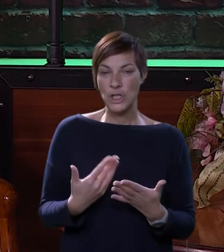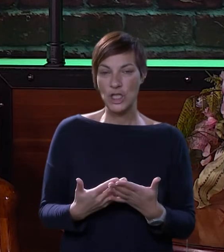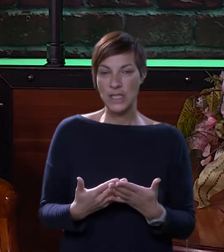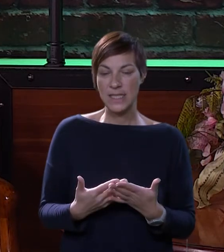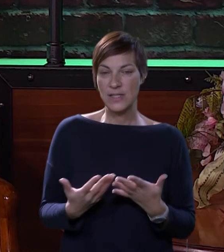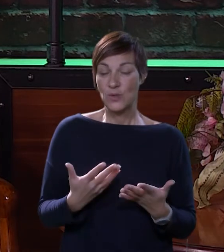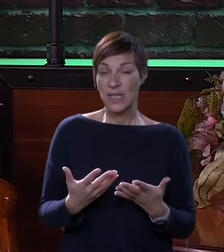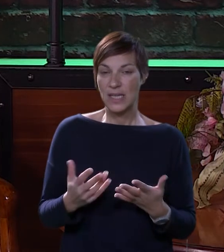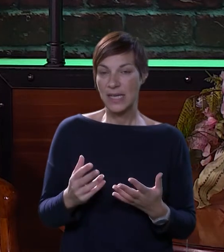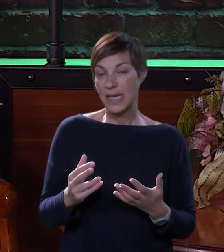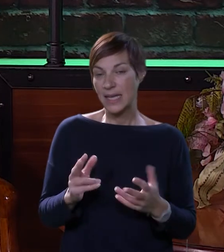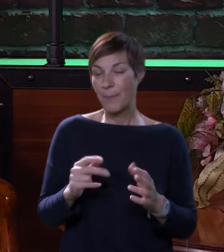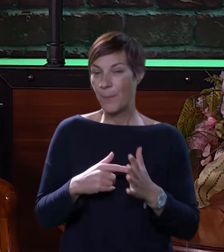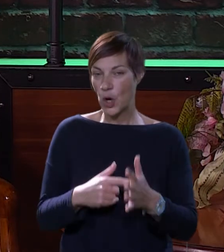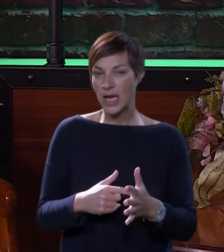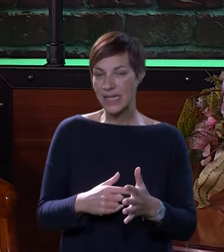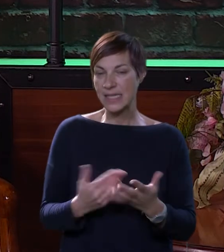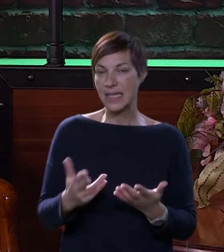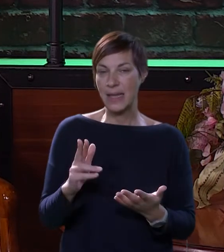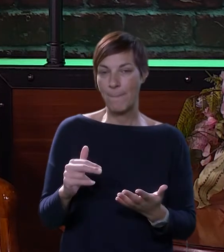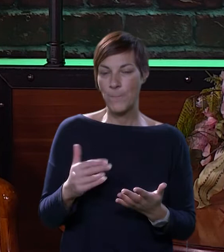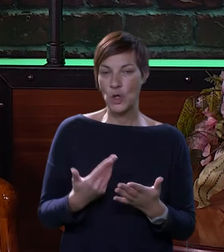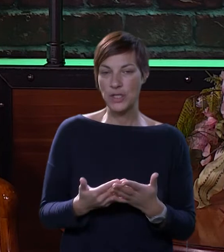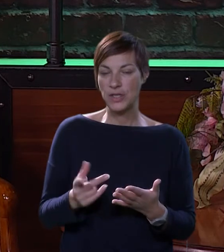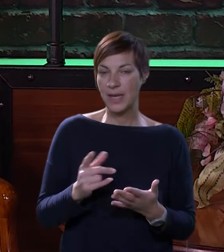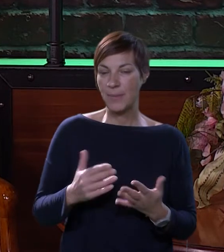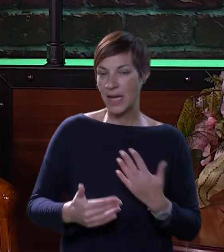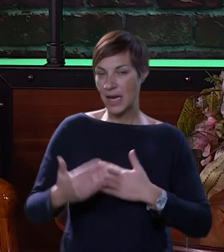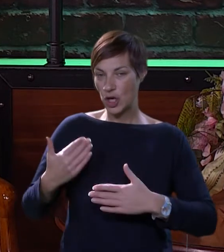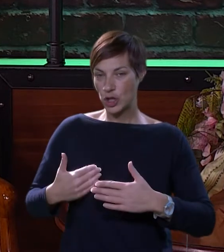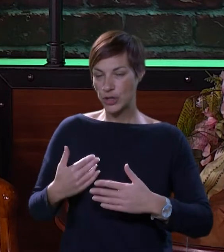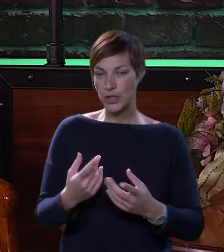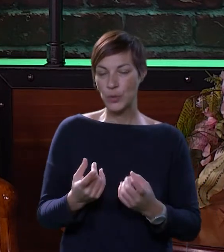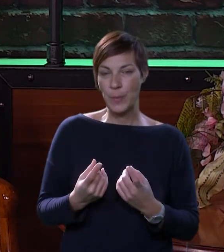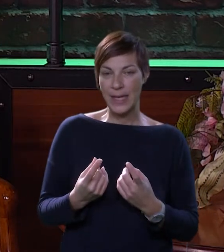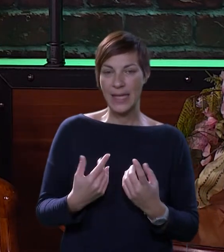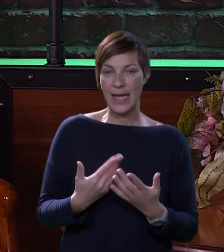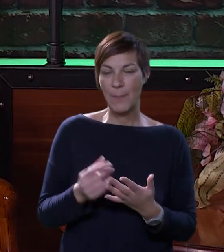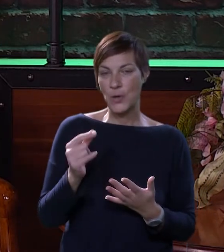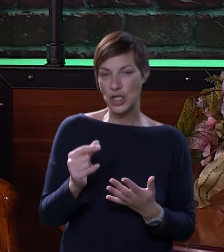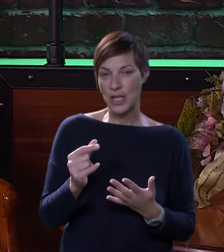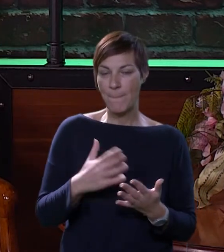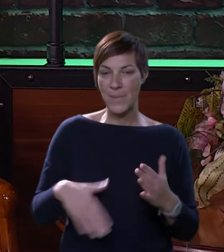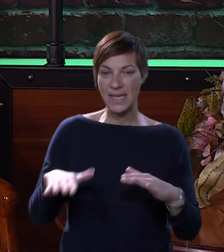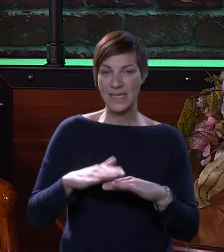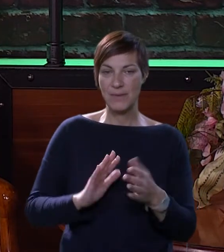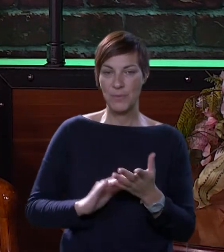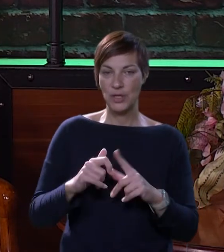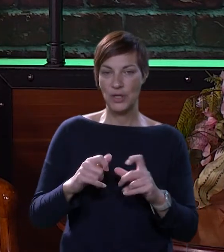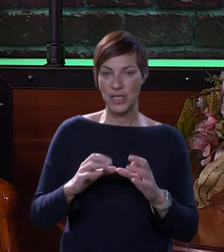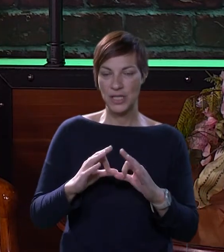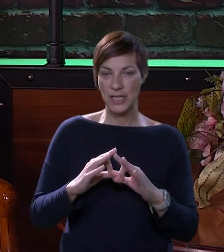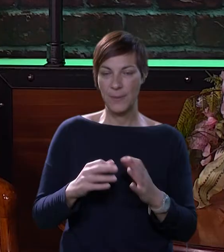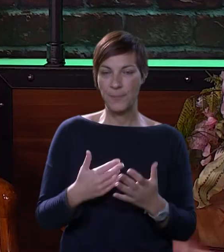neki naznake da postoje neka, ne bih rekla odstupanja, ali možda manje razvijene